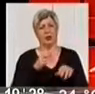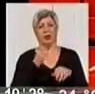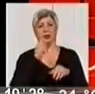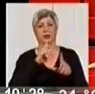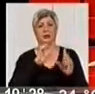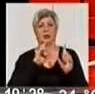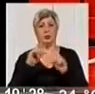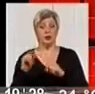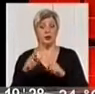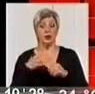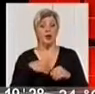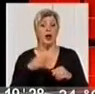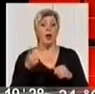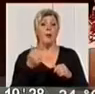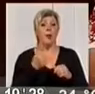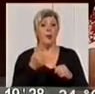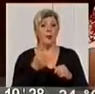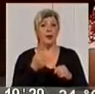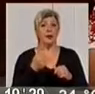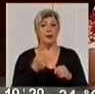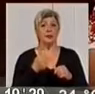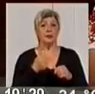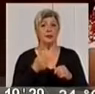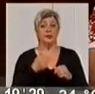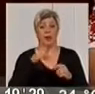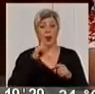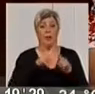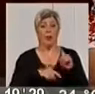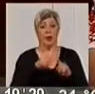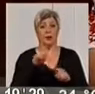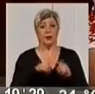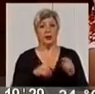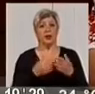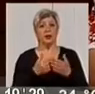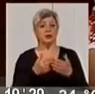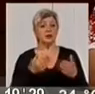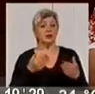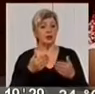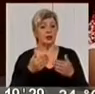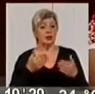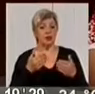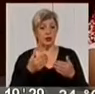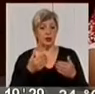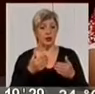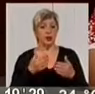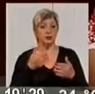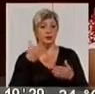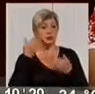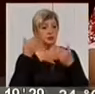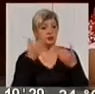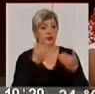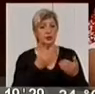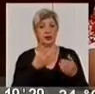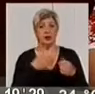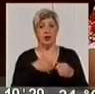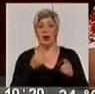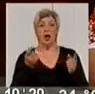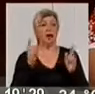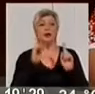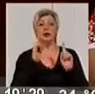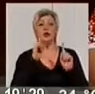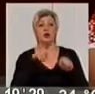випадках? Скажу, по-перше, батьки повинні заздалегідь готуватися до літнього відпочинку, а не тоді, коли прозвучав останній дзвоник і біжать